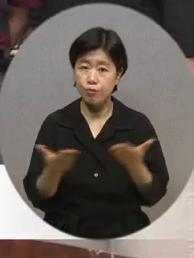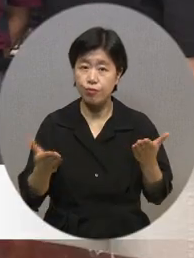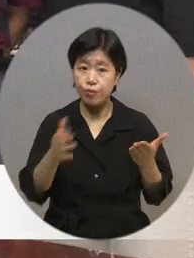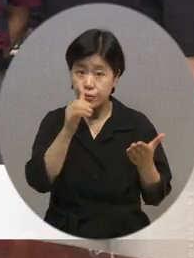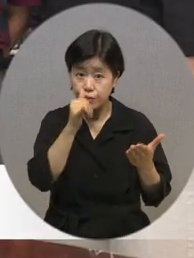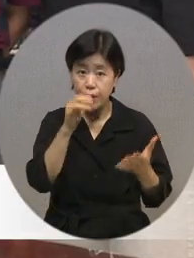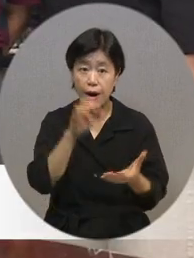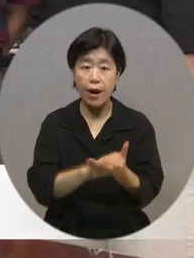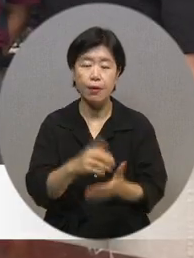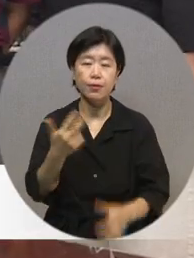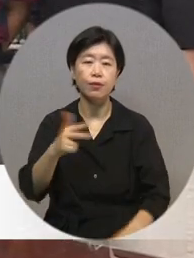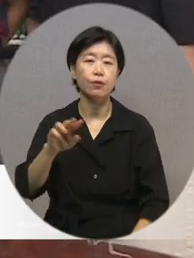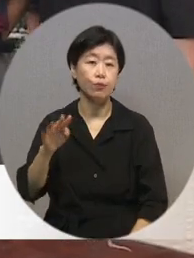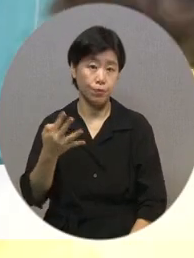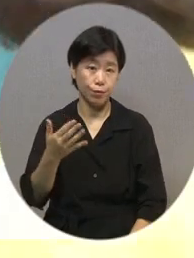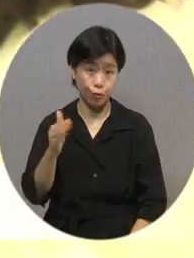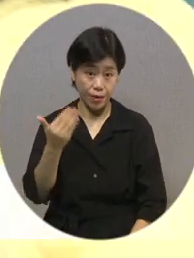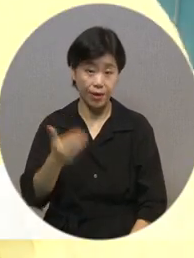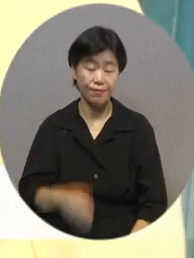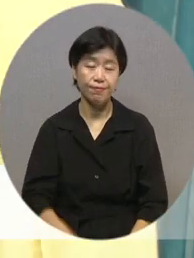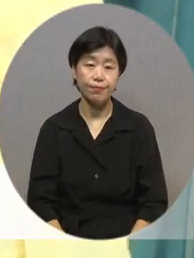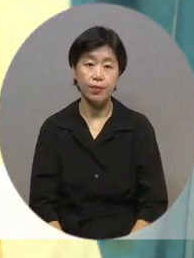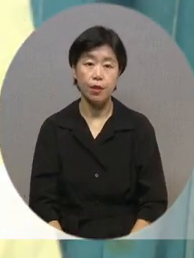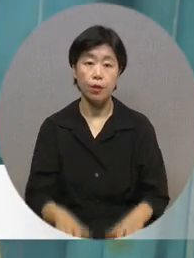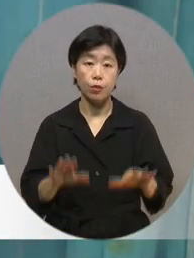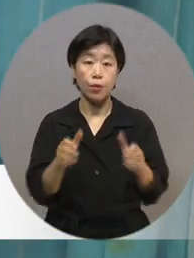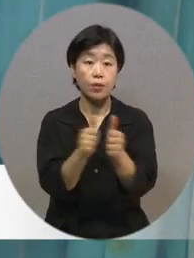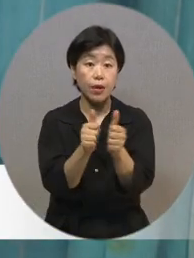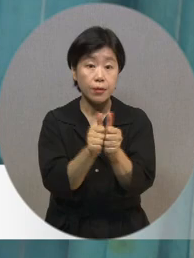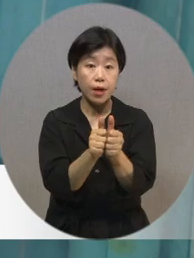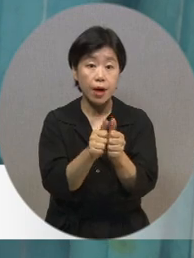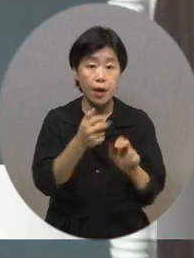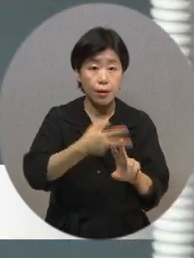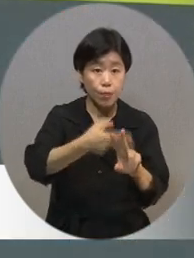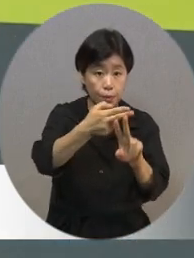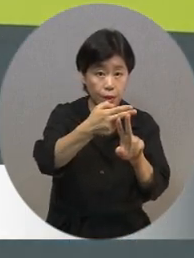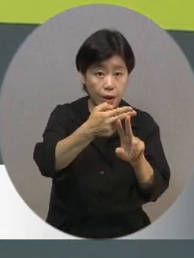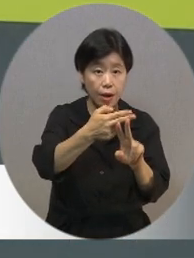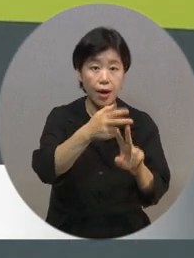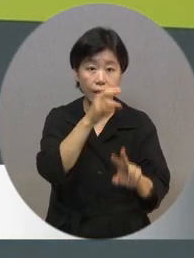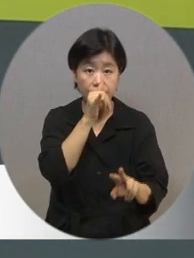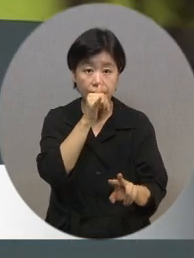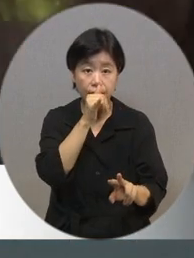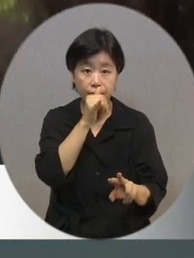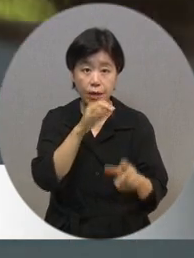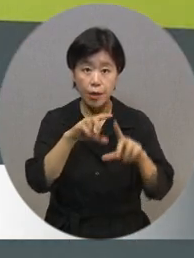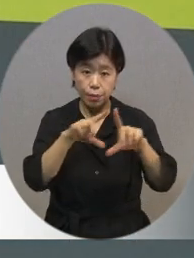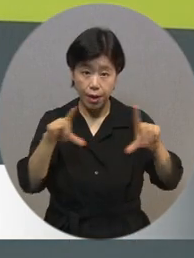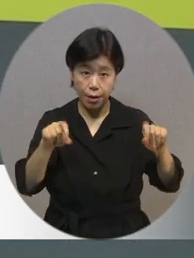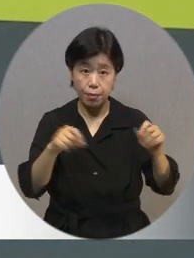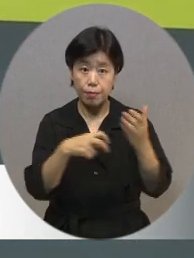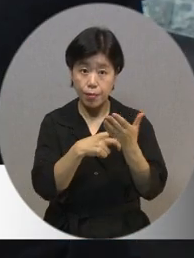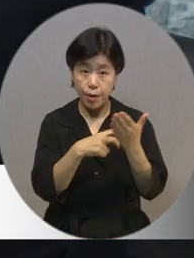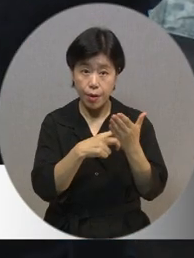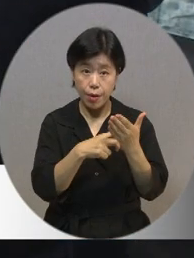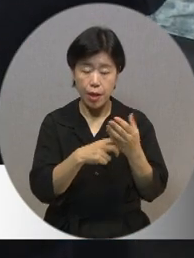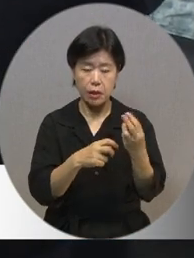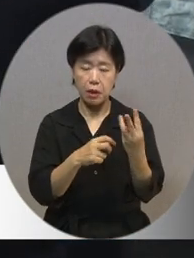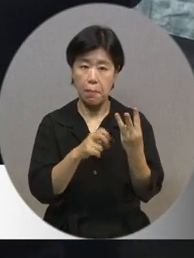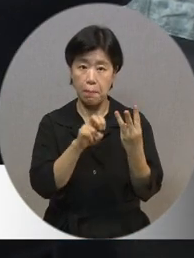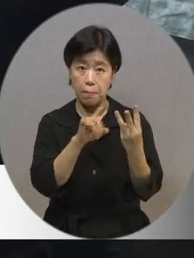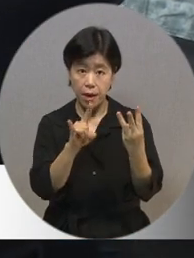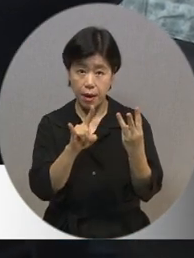되며 기존 남자 어르신들에게 반기별 지원되던 이미용 전용 임실 사랑 상품권이 3매에서 6매로 확대